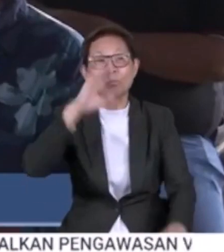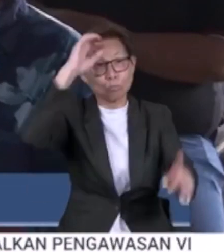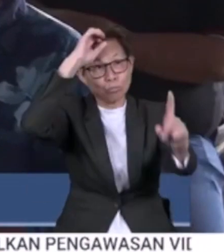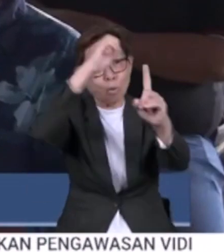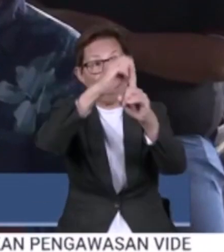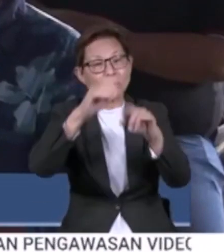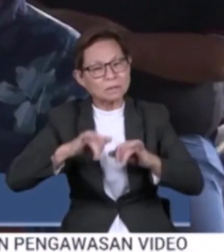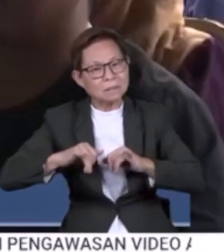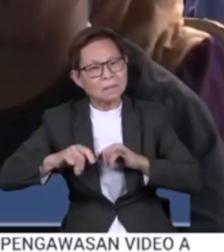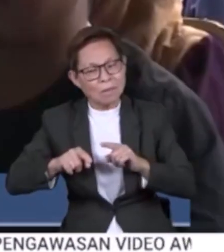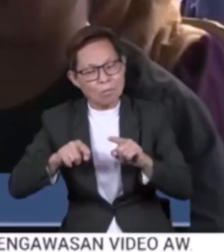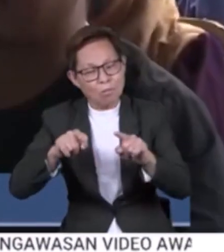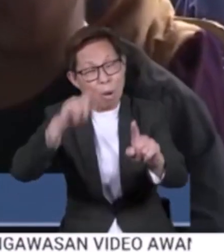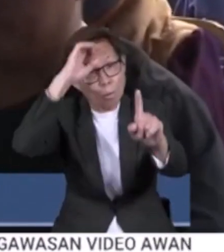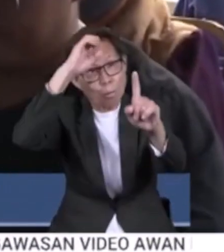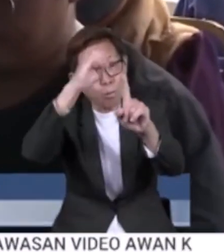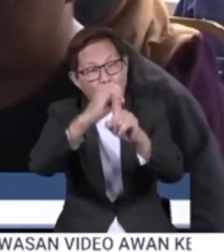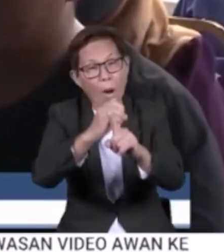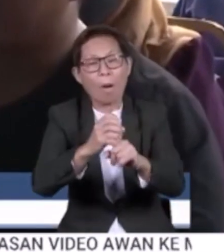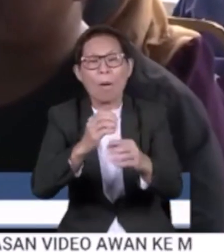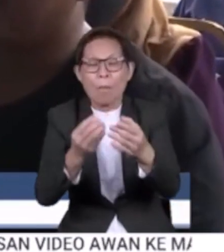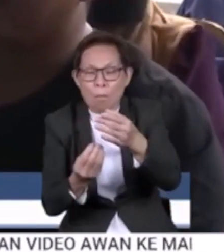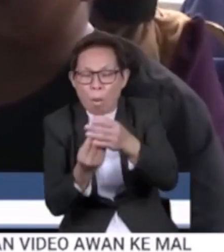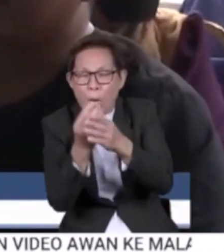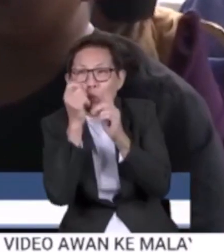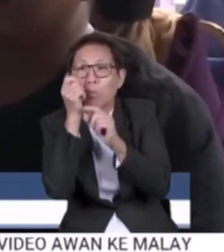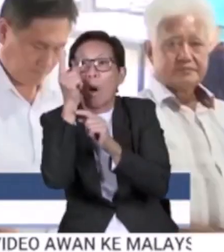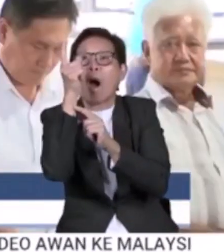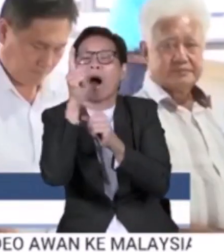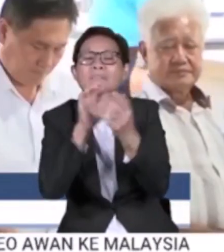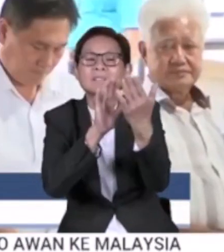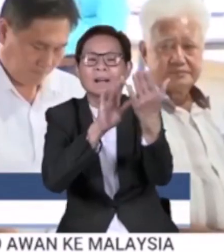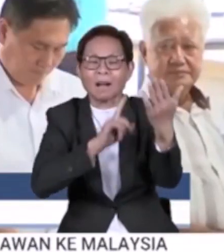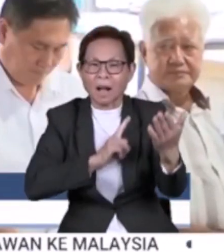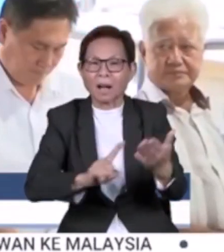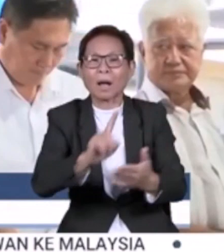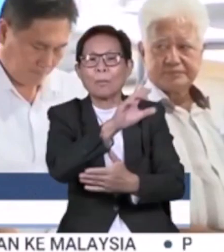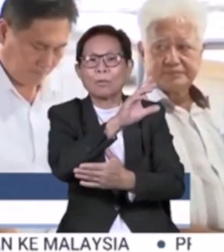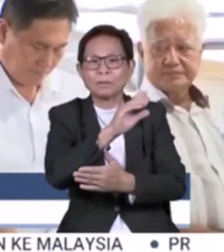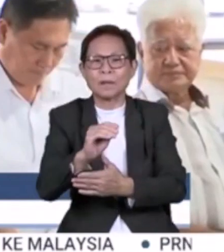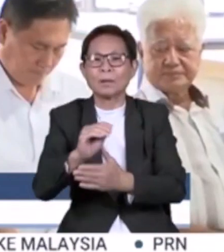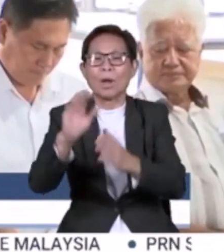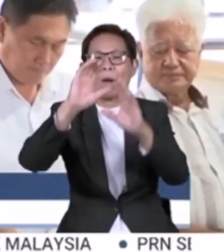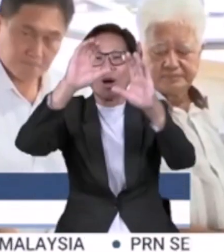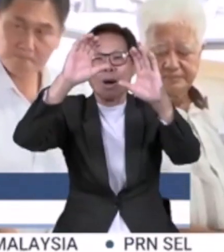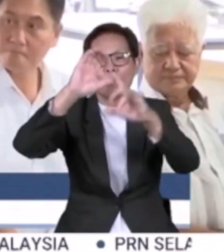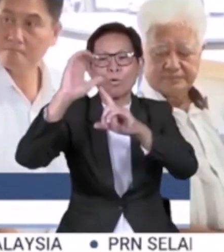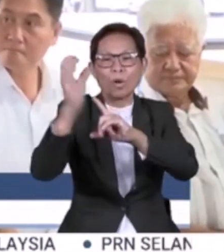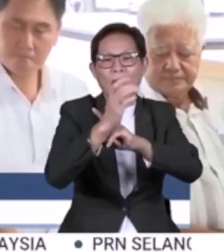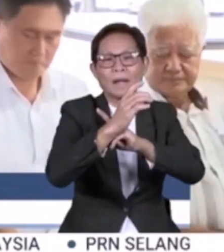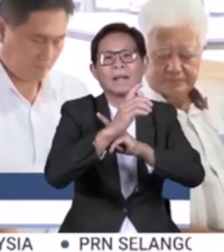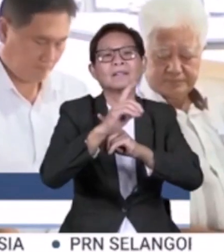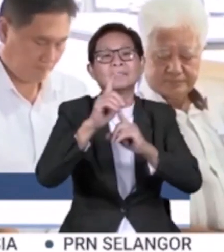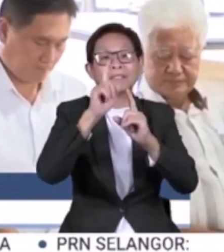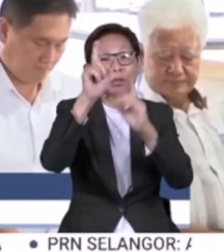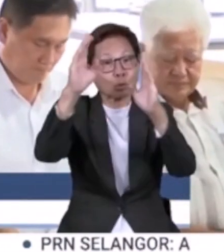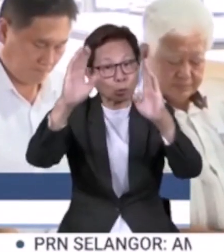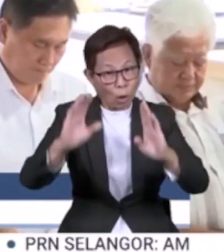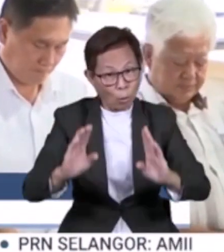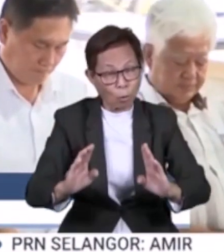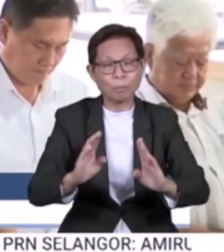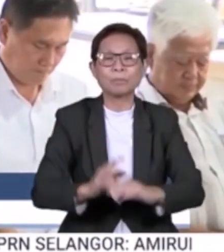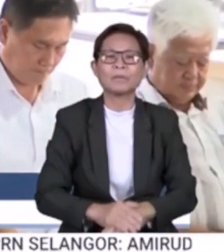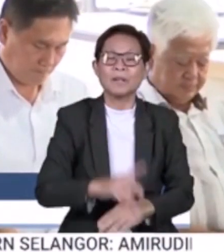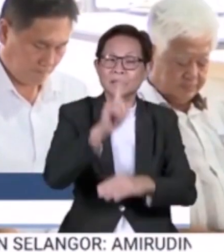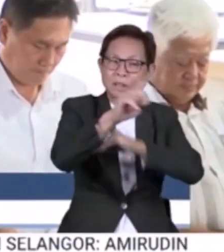untuk memupuk kefaman tinggi terhadap agama dan budaya sesebuah kaum dengan itu juga identitas sebagai